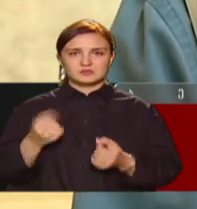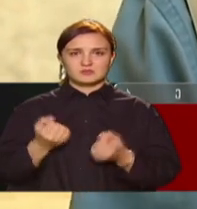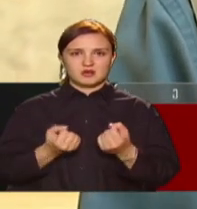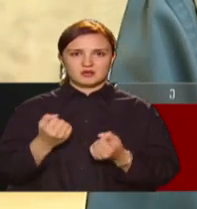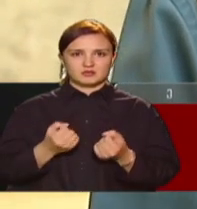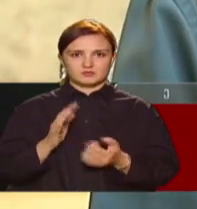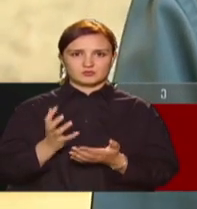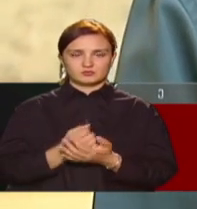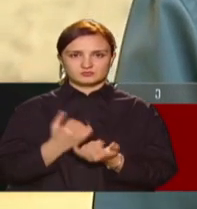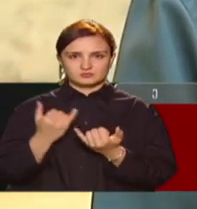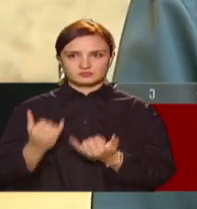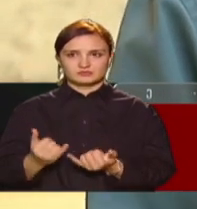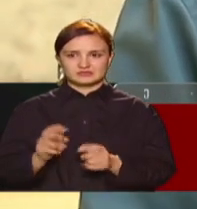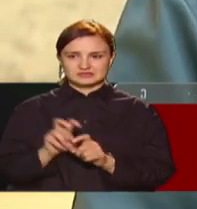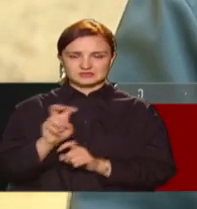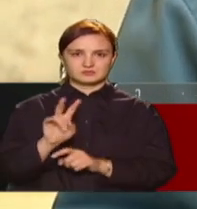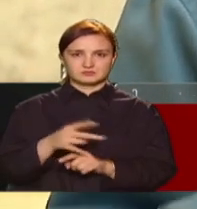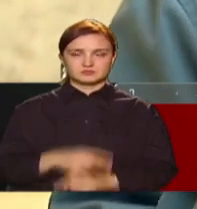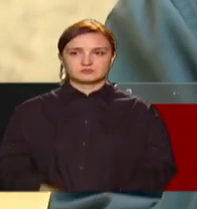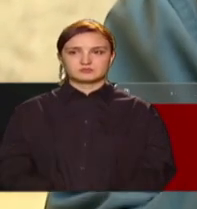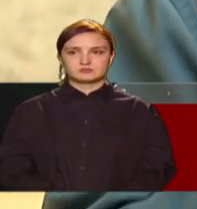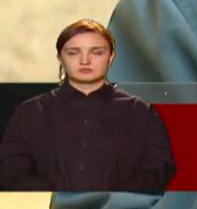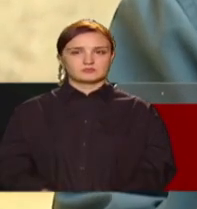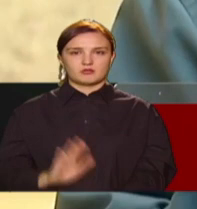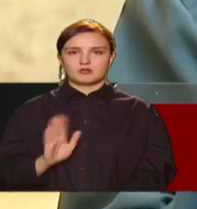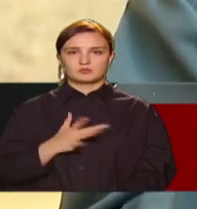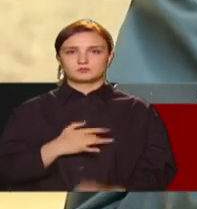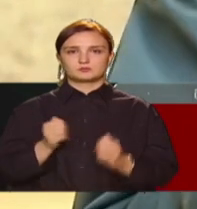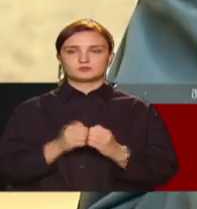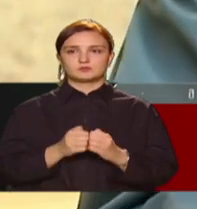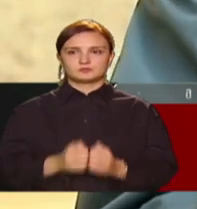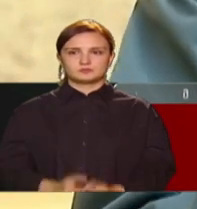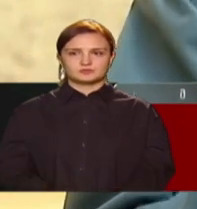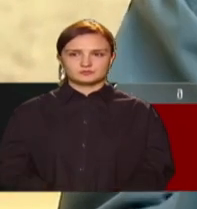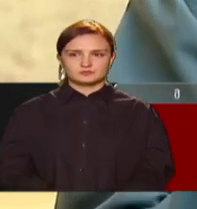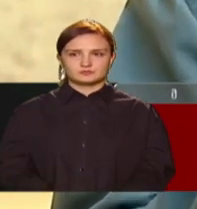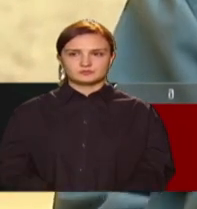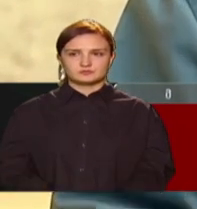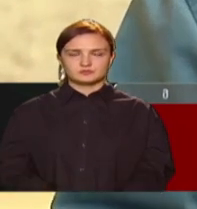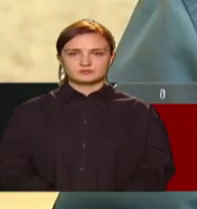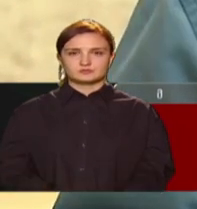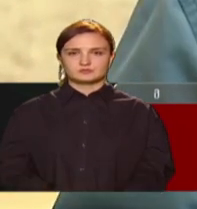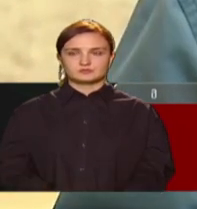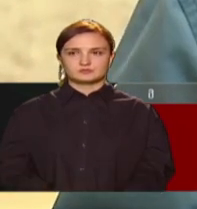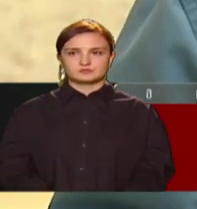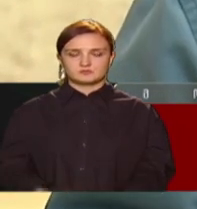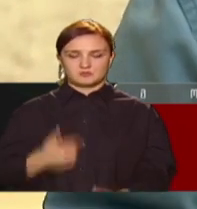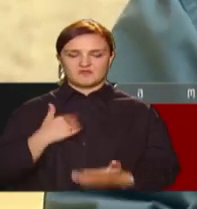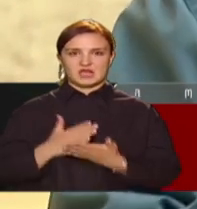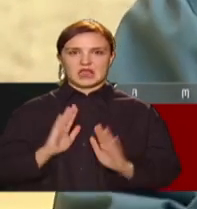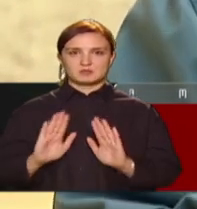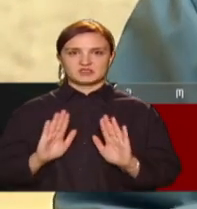ვიშოვით, ეხლა გრუზავიკი დამონდა იარო. არა, ეს ვეჭილი ახლა ბიჭებს ვერ ვუღალატებო, ხელმძღვანელი მე ვარ